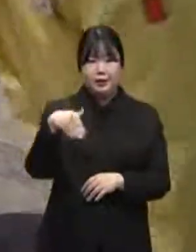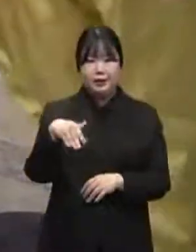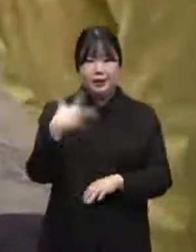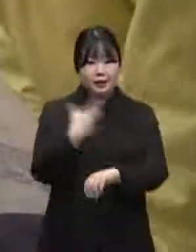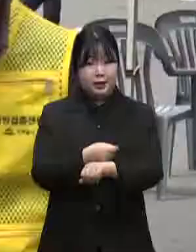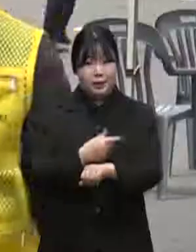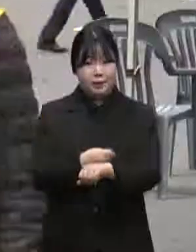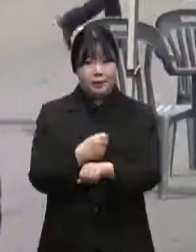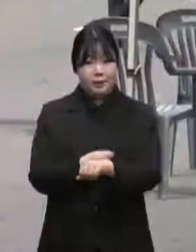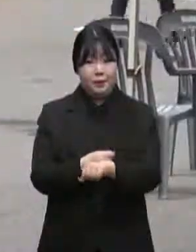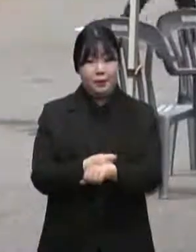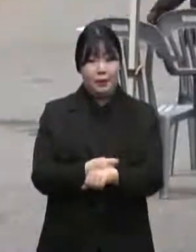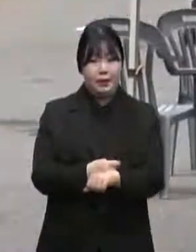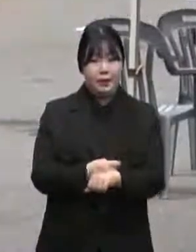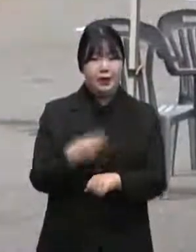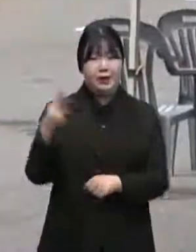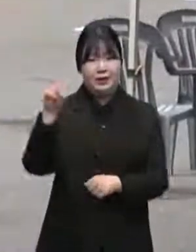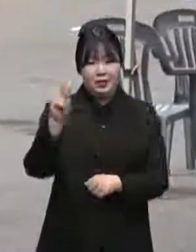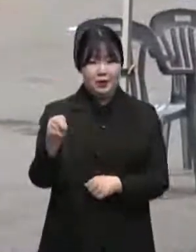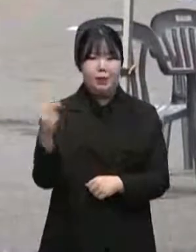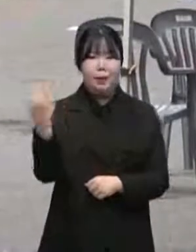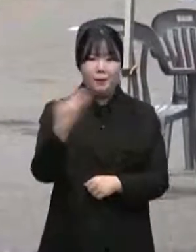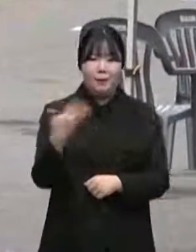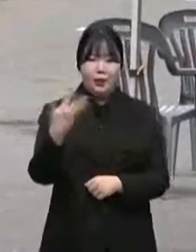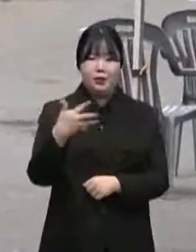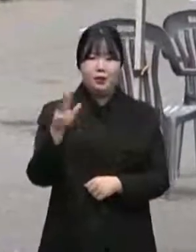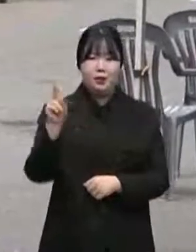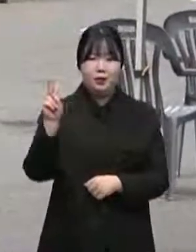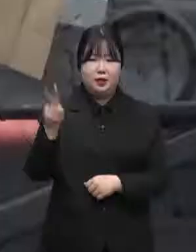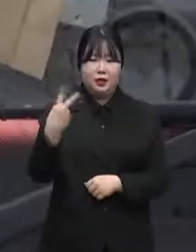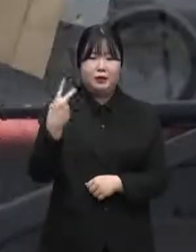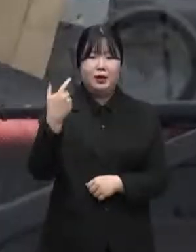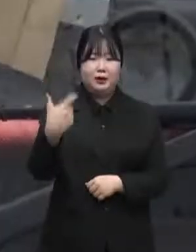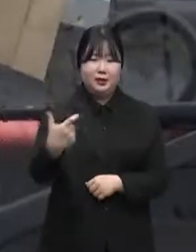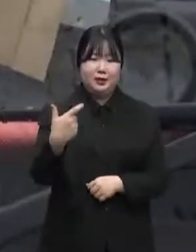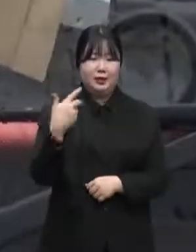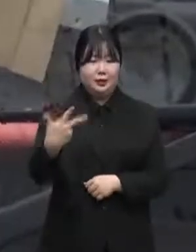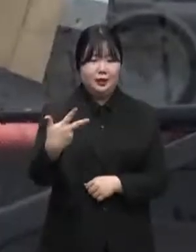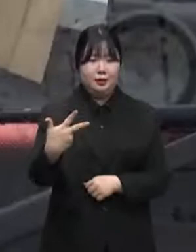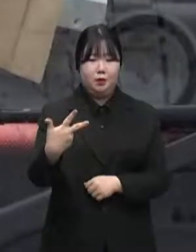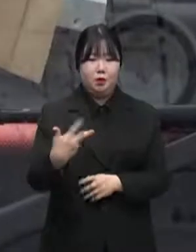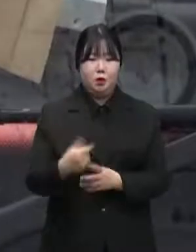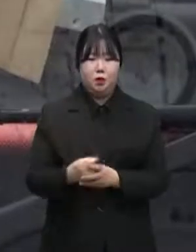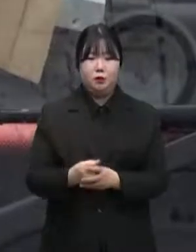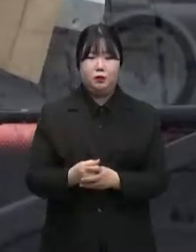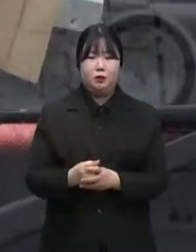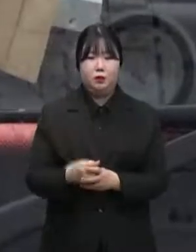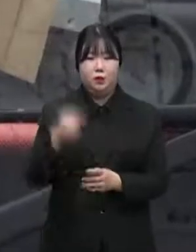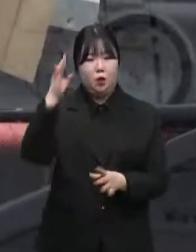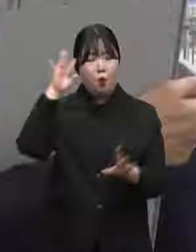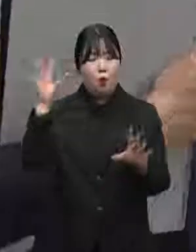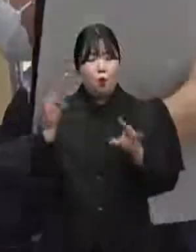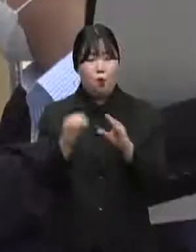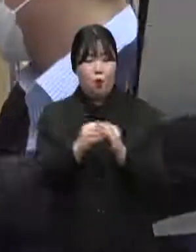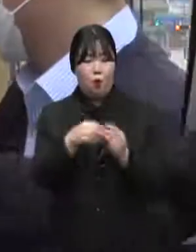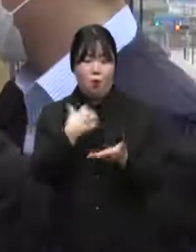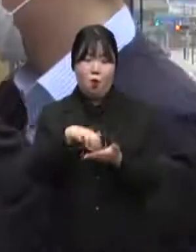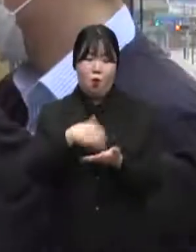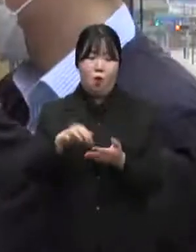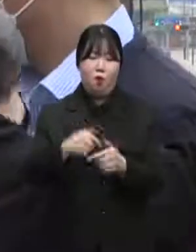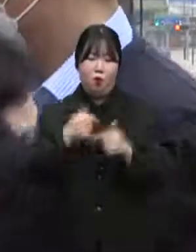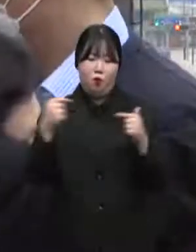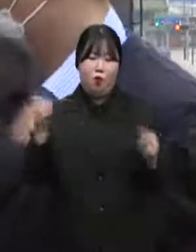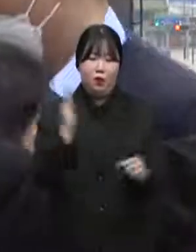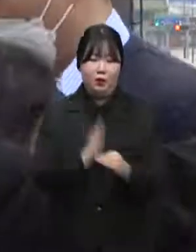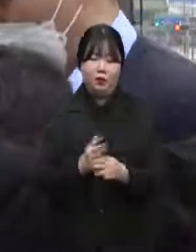9일 기준 28,200 7명으로 약 79.6% 의동 이유를 보였으며 정부의 백신